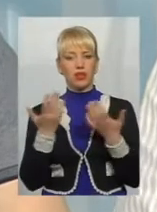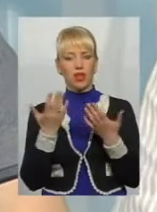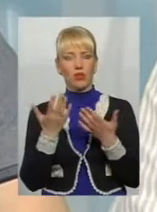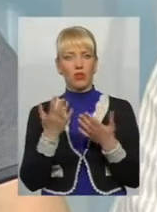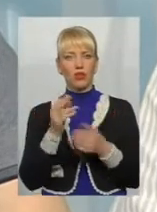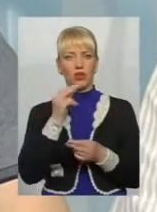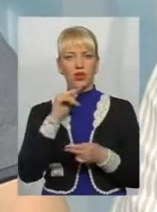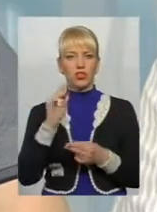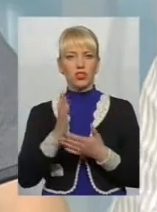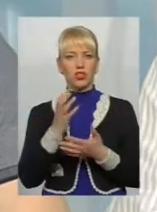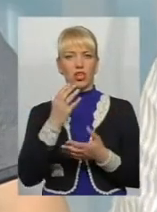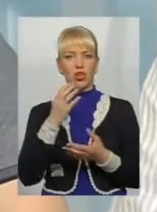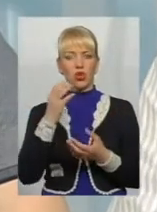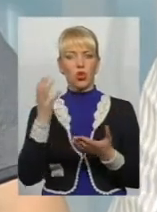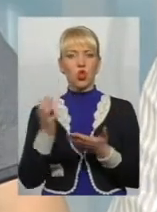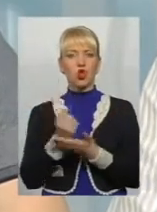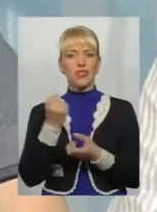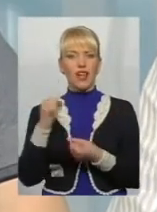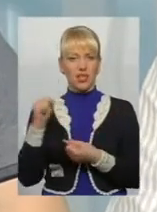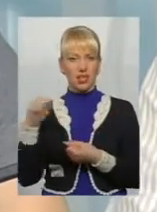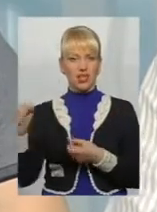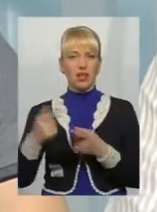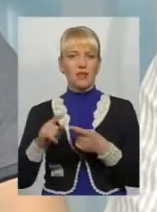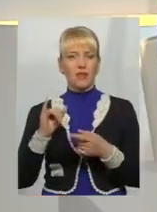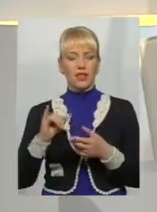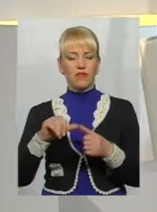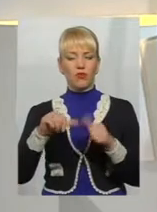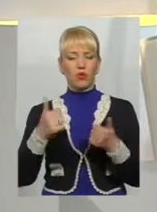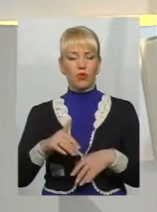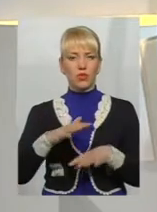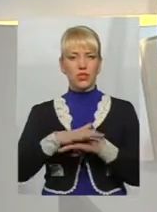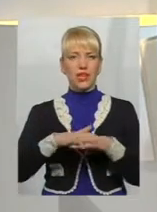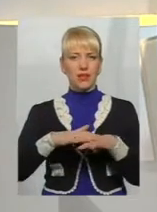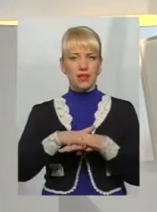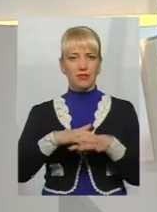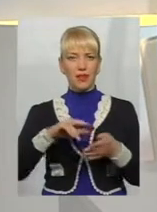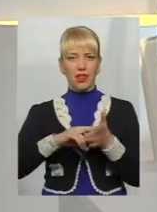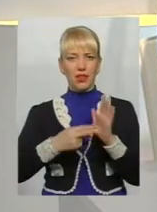краще досягнення. І формується календарний план, і виділяються кошти,